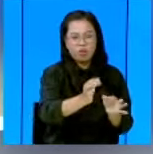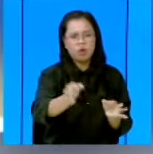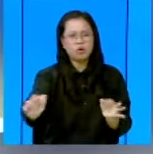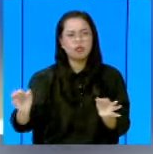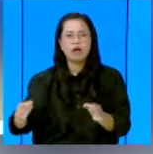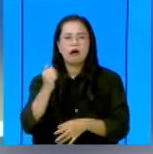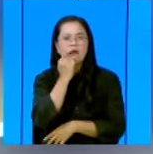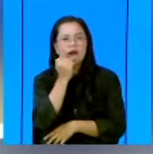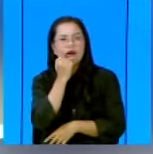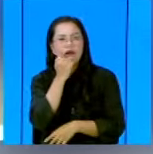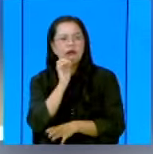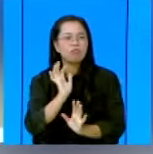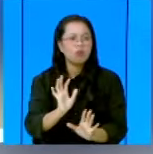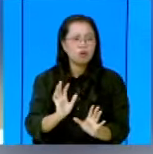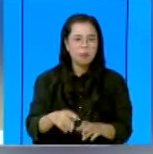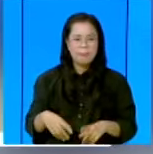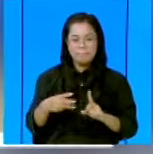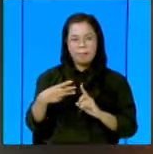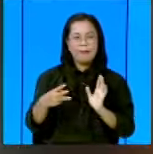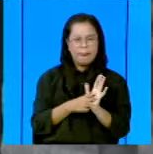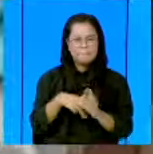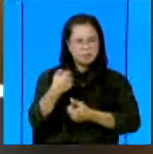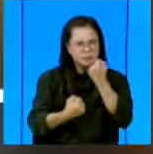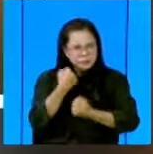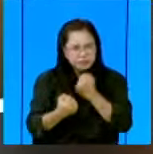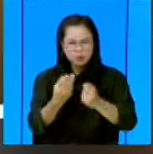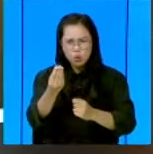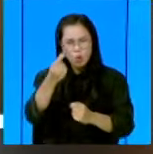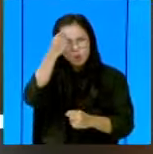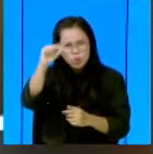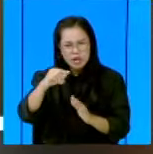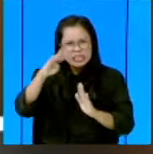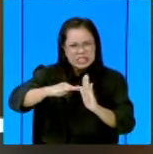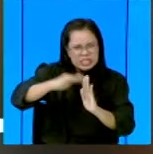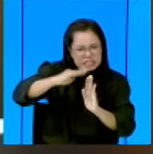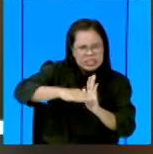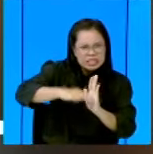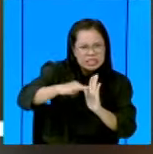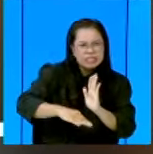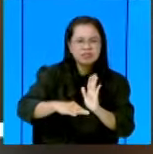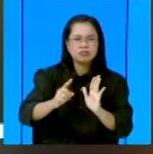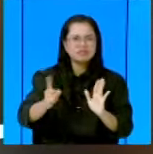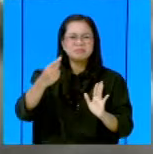UNS telah menempuh berbagai cara agar kampus menurunkan uang kuliah dan uang pangkal yang tak masuk